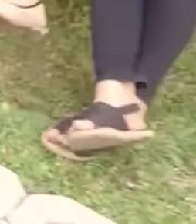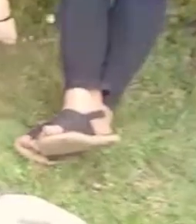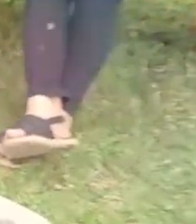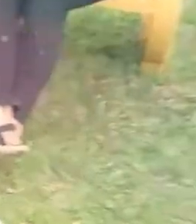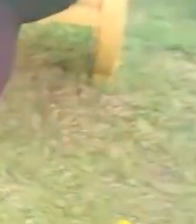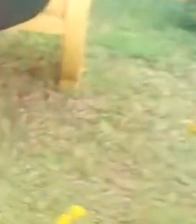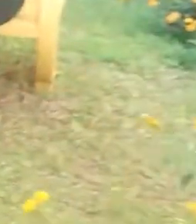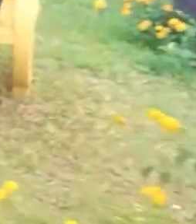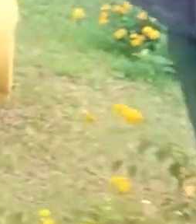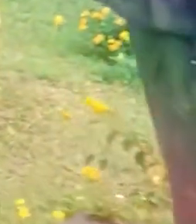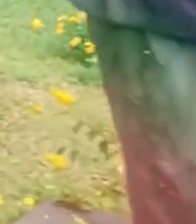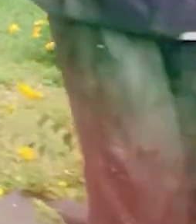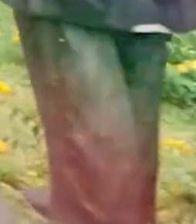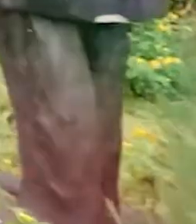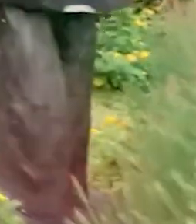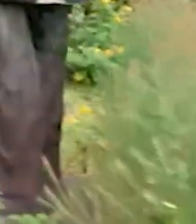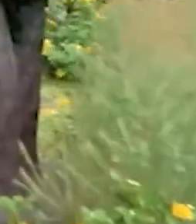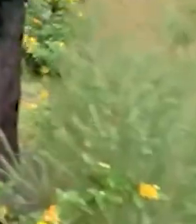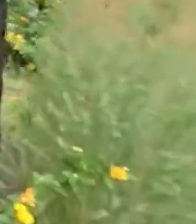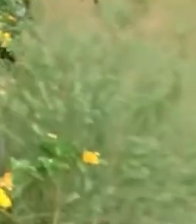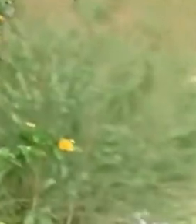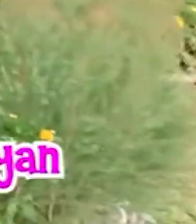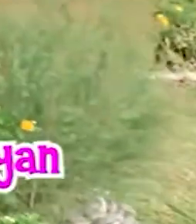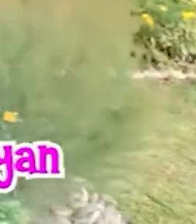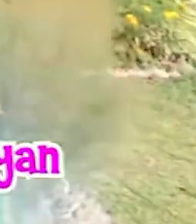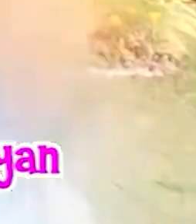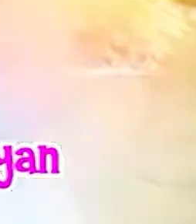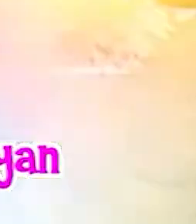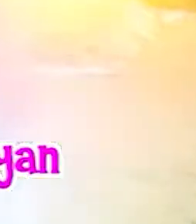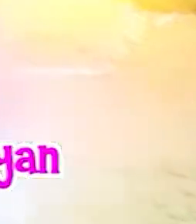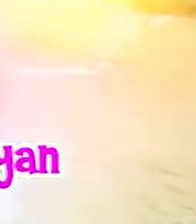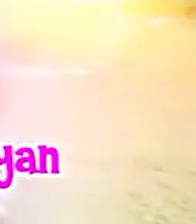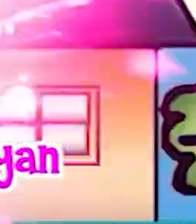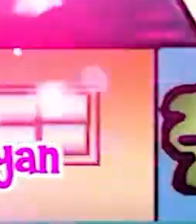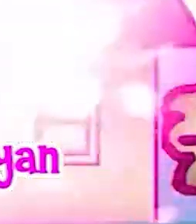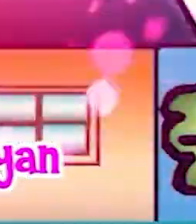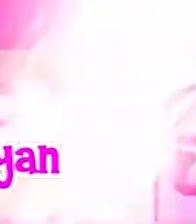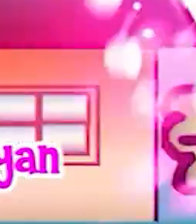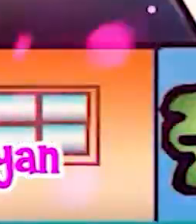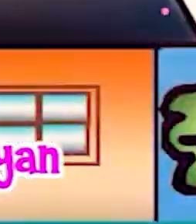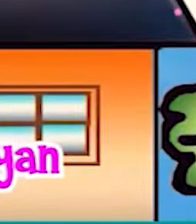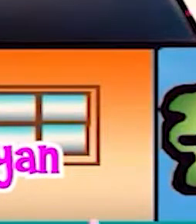Tuklasin bagong kaalaman. Kasanayan susi sa ating